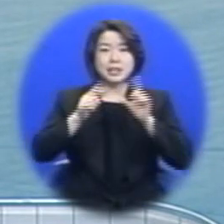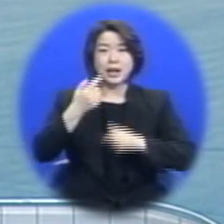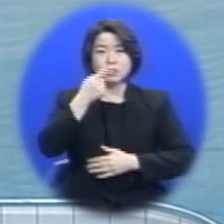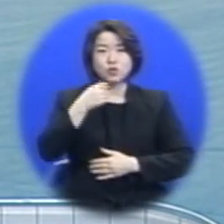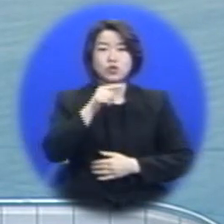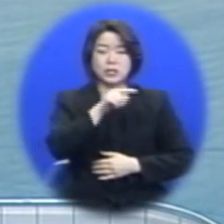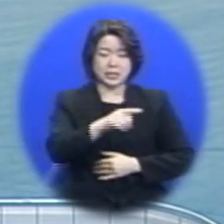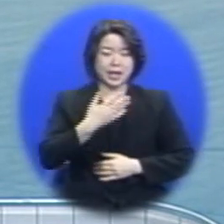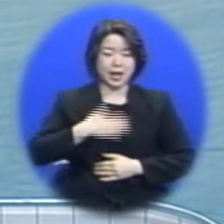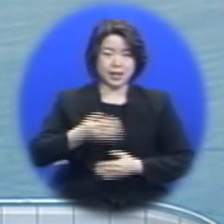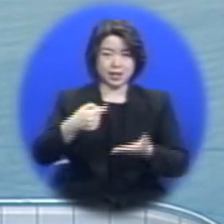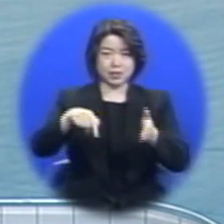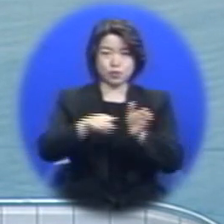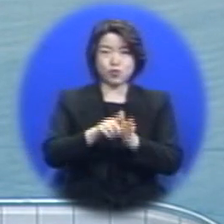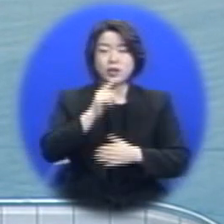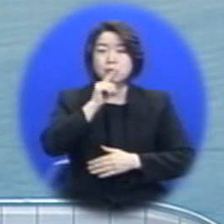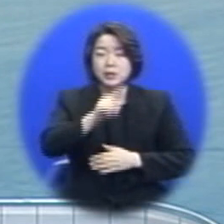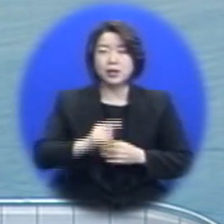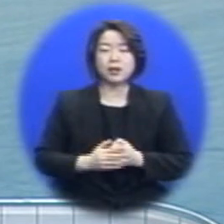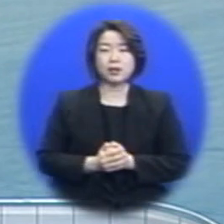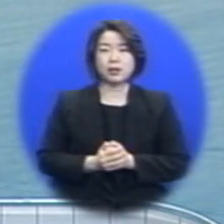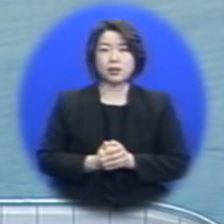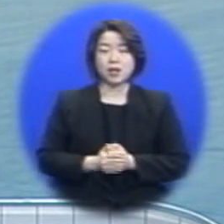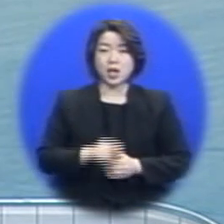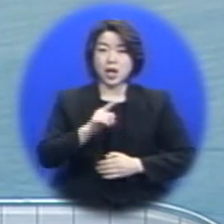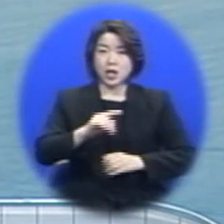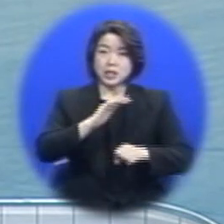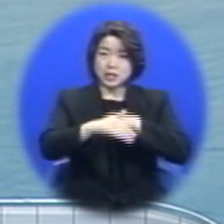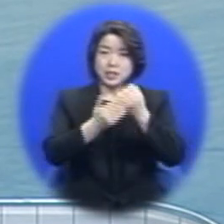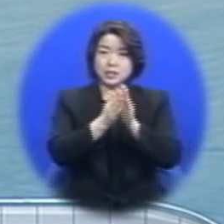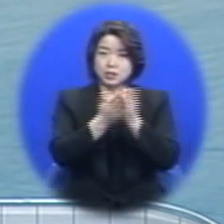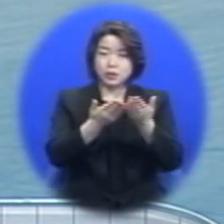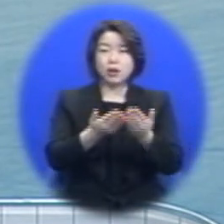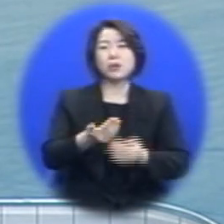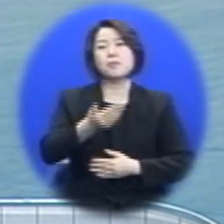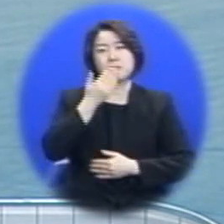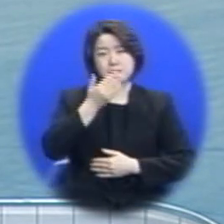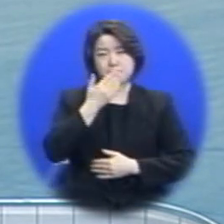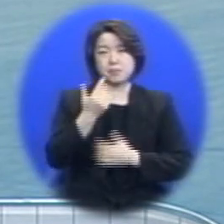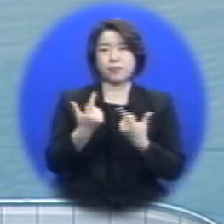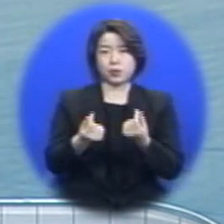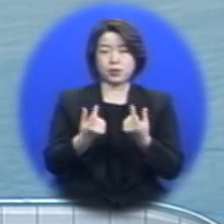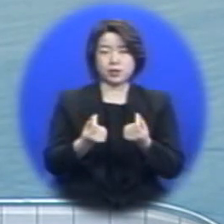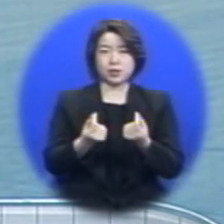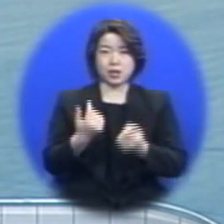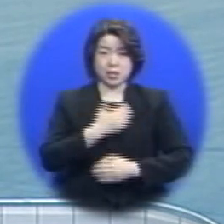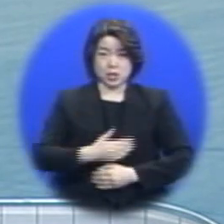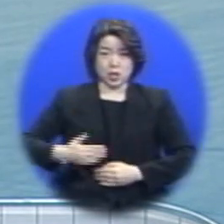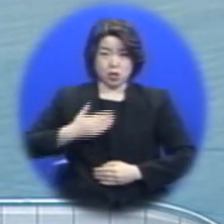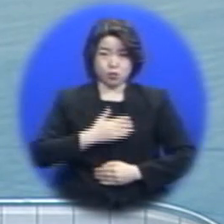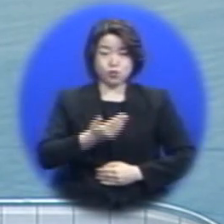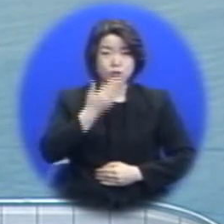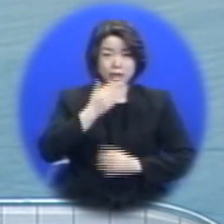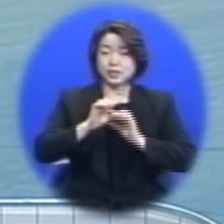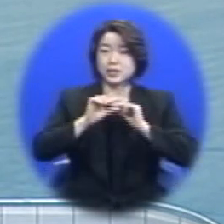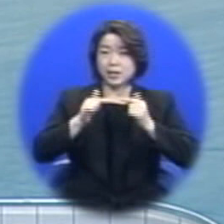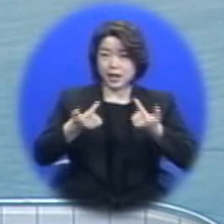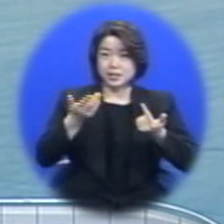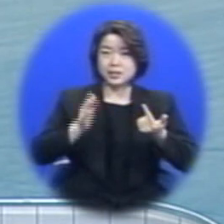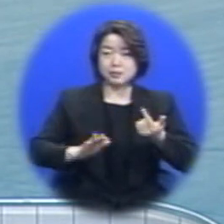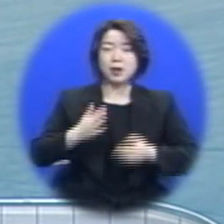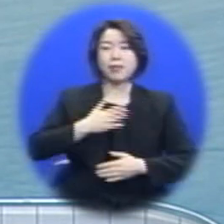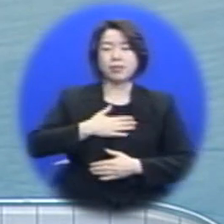하심이니라. 그러니까 이 성경은 양식인 것입니다. 육신의 양식은 아니지만 내